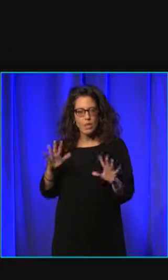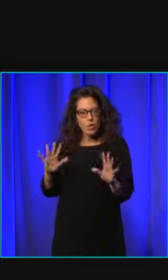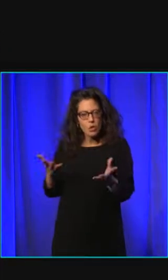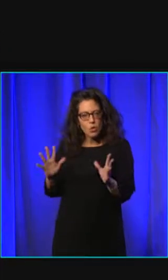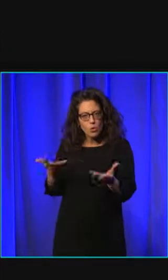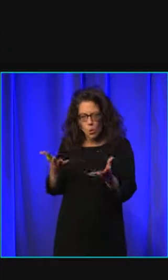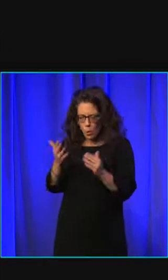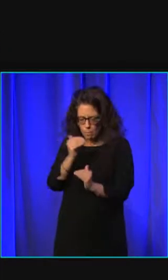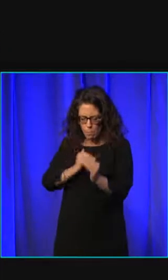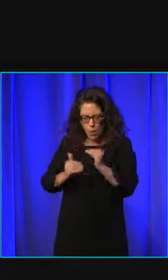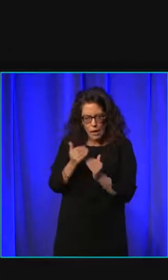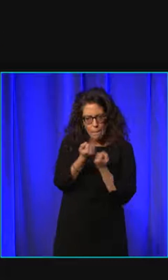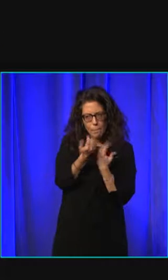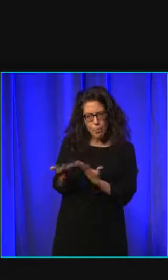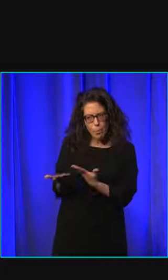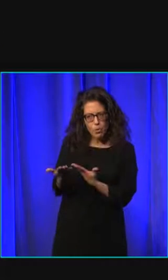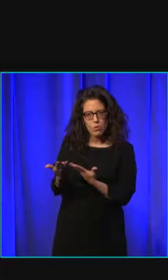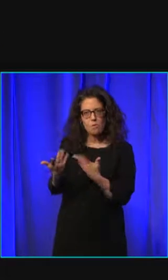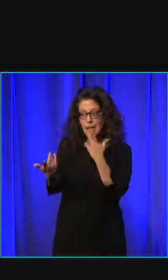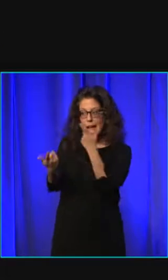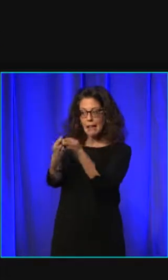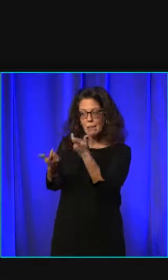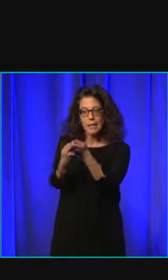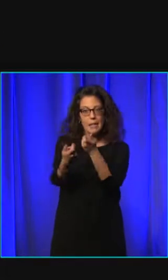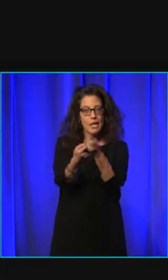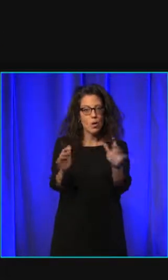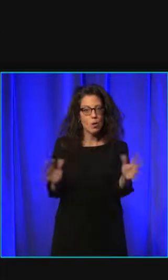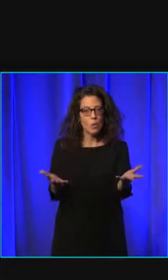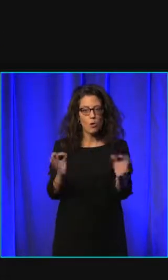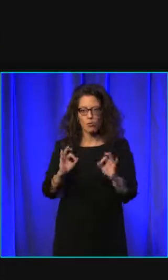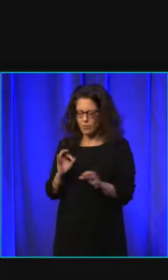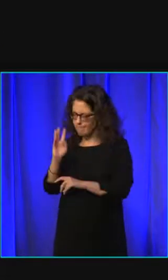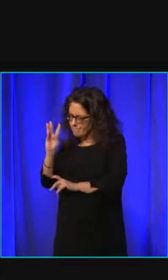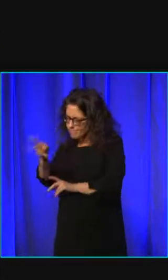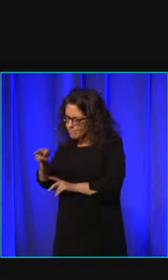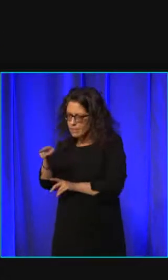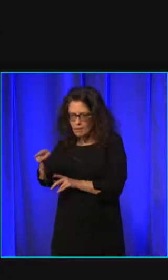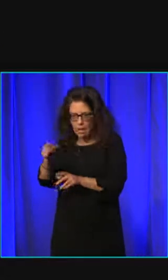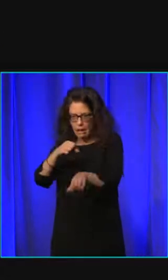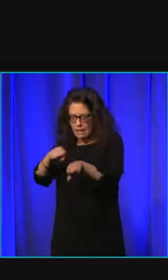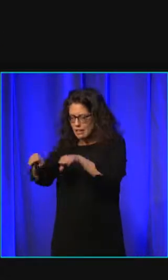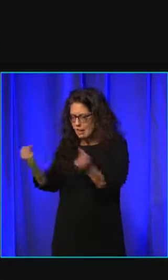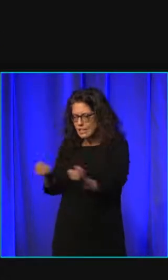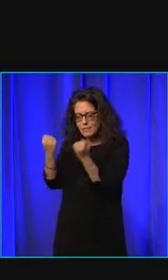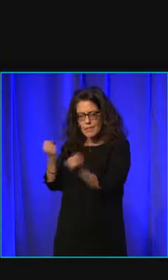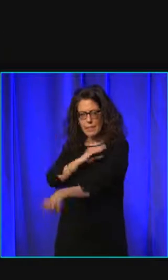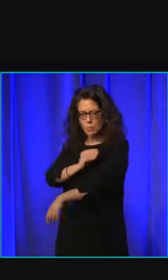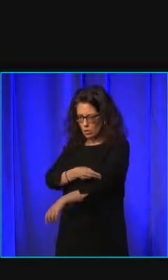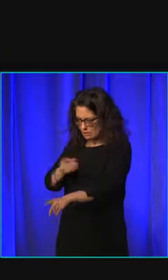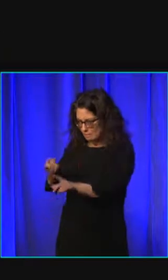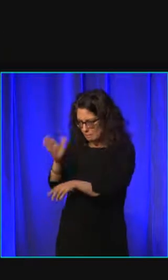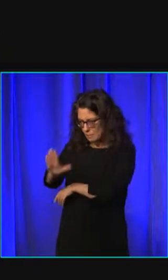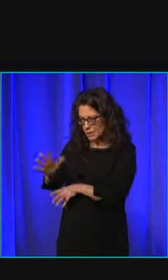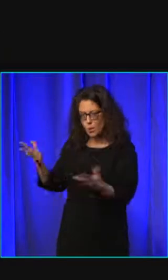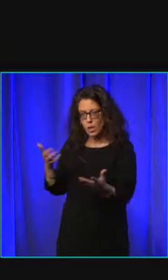les programmes ? Ce que j'ai pris en compte, c'est la spécificité de l'activité sportive. Le programme que je mets en place, il